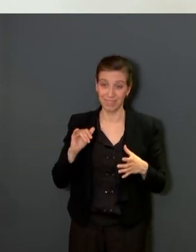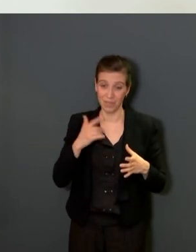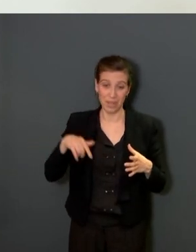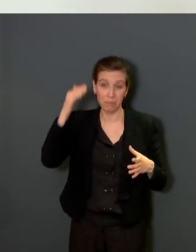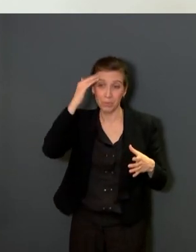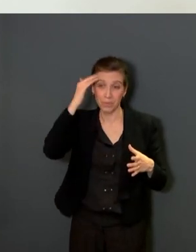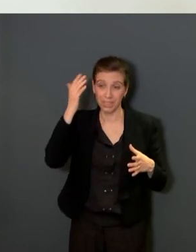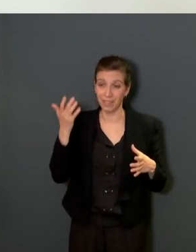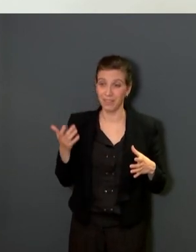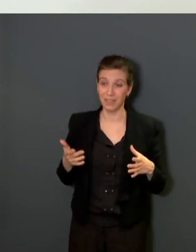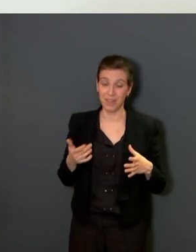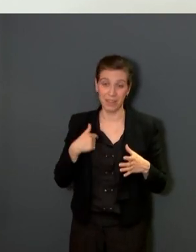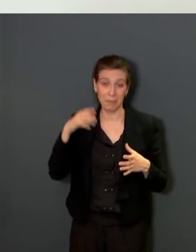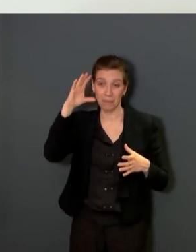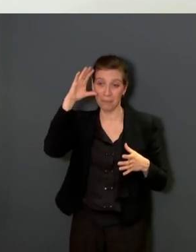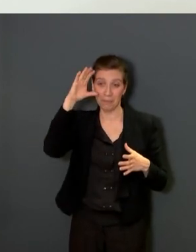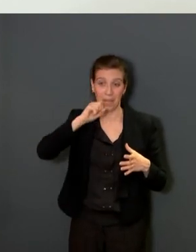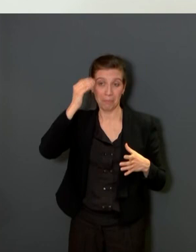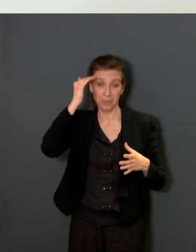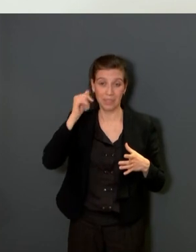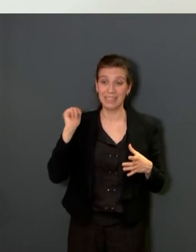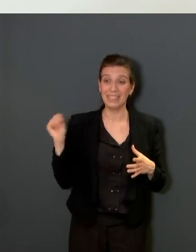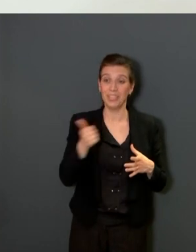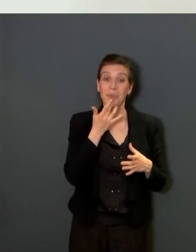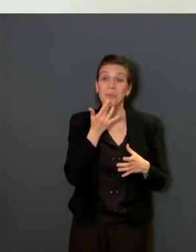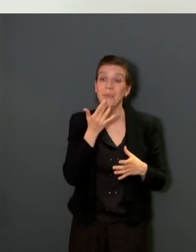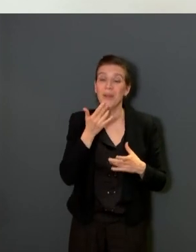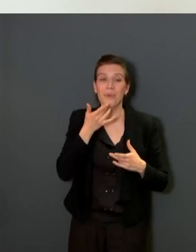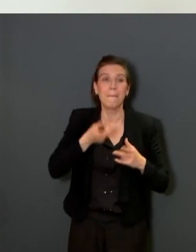snakken naar meer mogelijkheden. En snakken